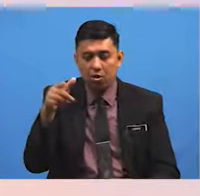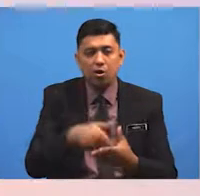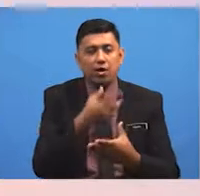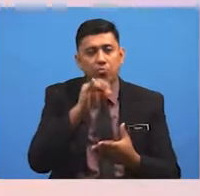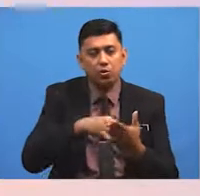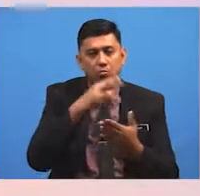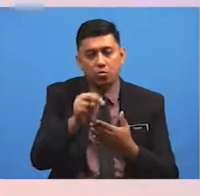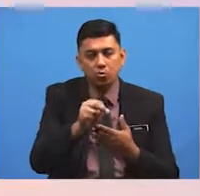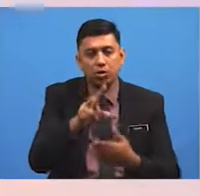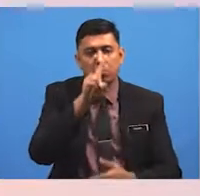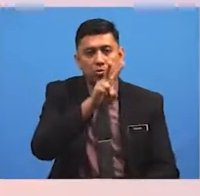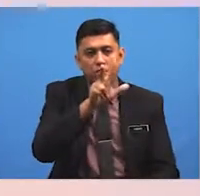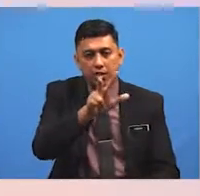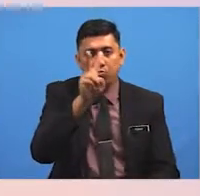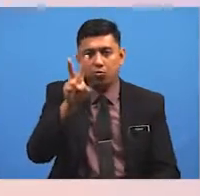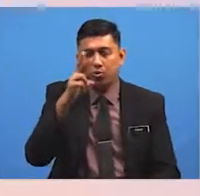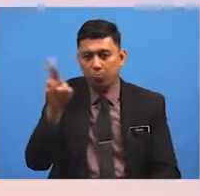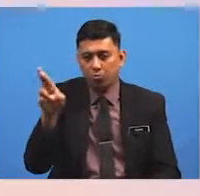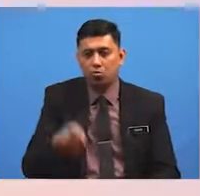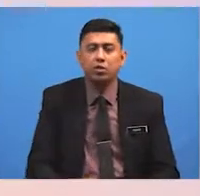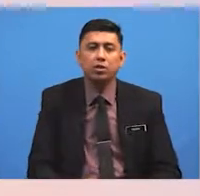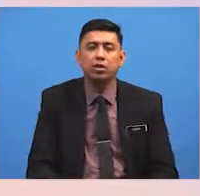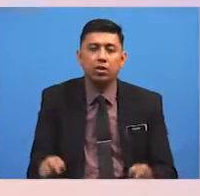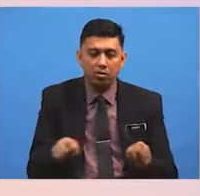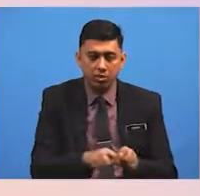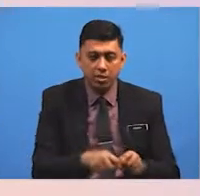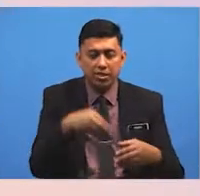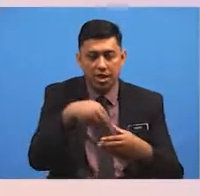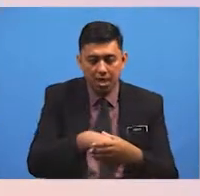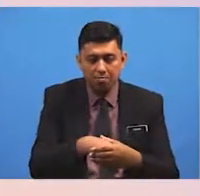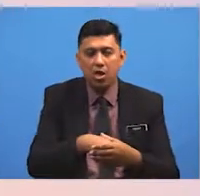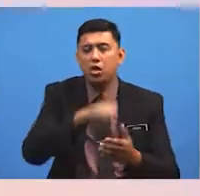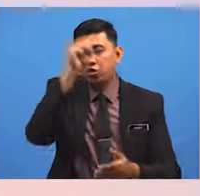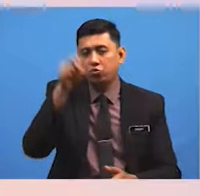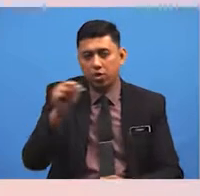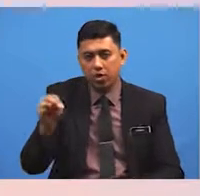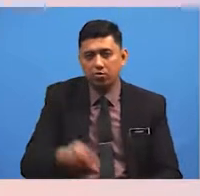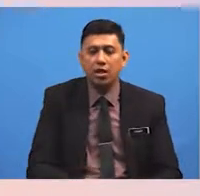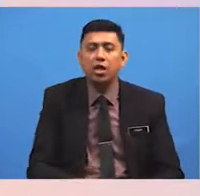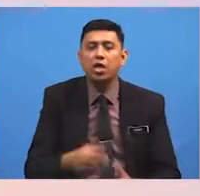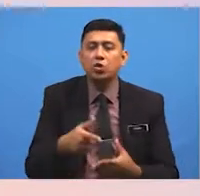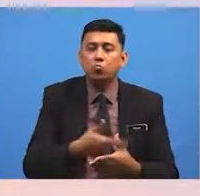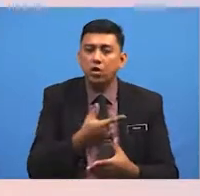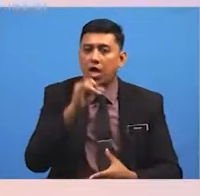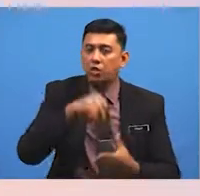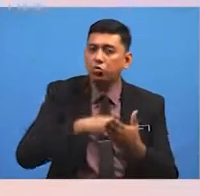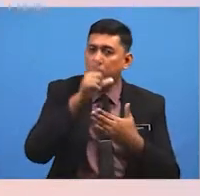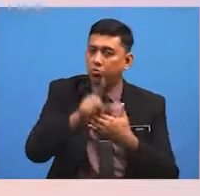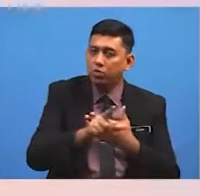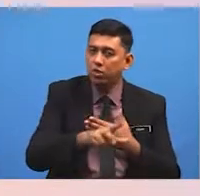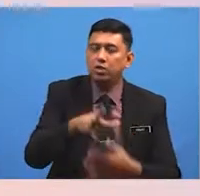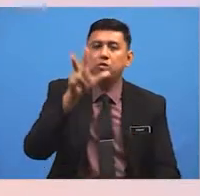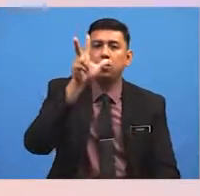juta catat rm30 2010 dalam Soalnya laju bulan julai kita